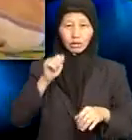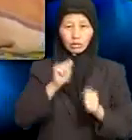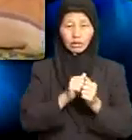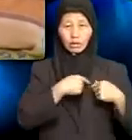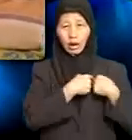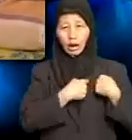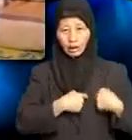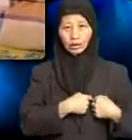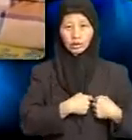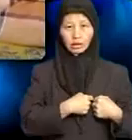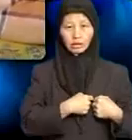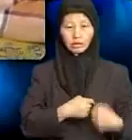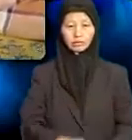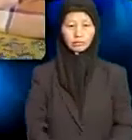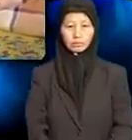hati.